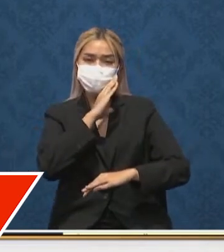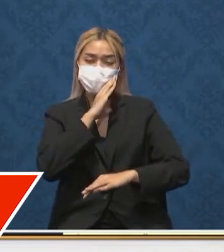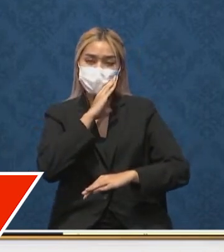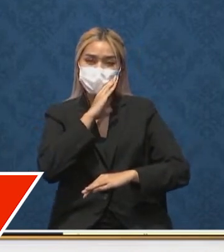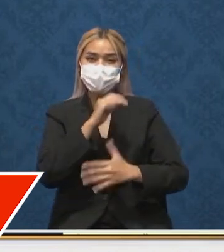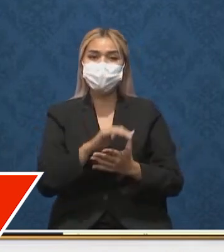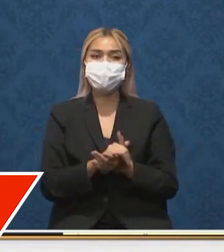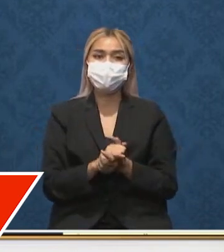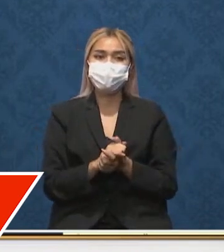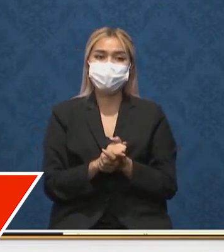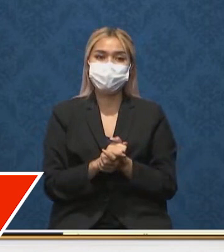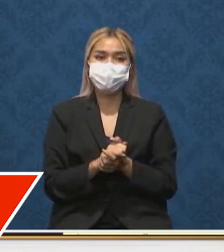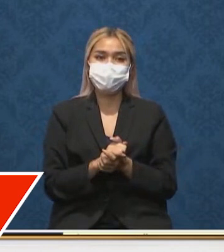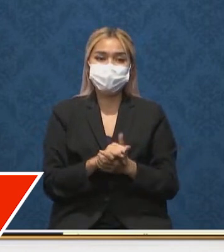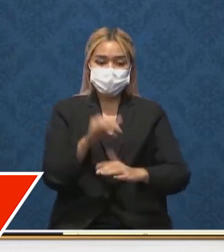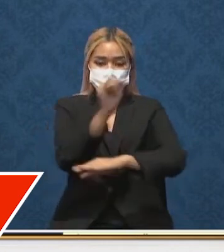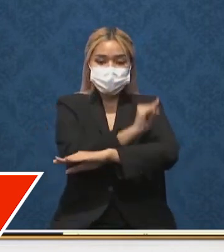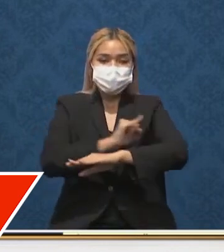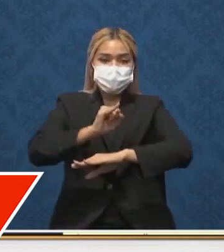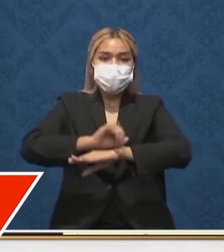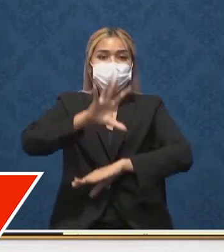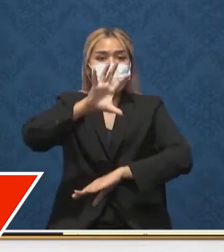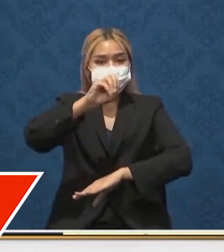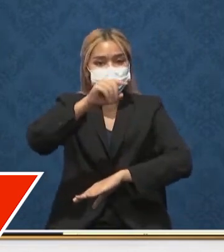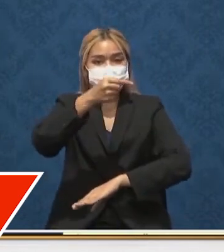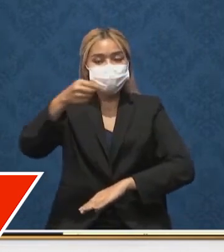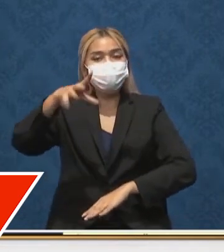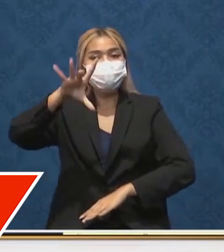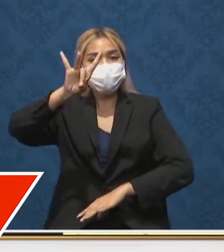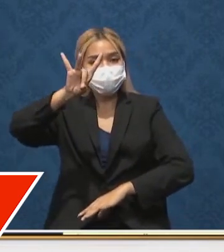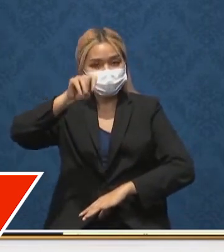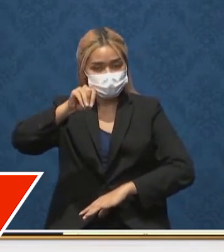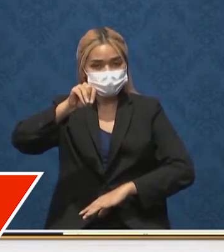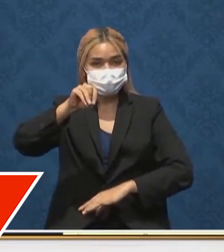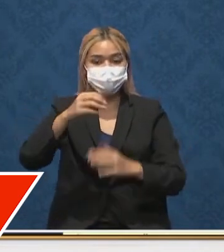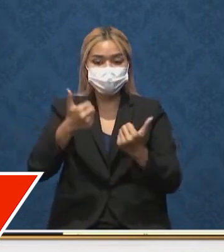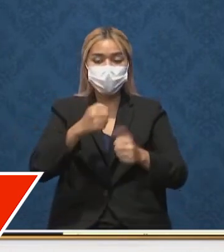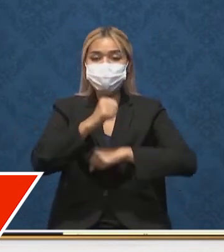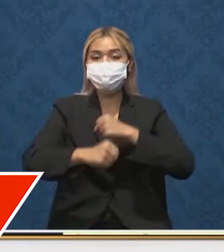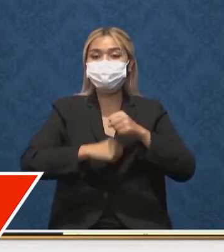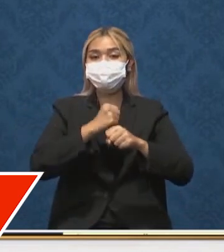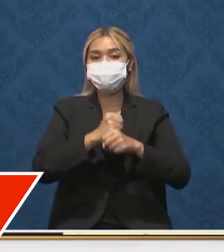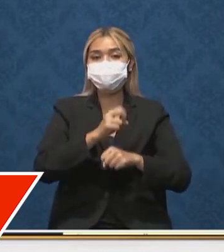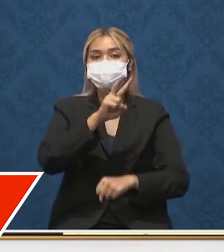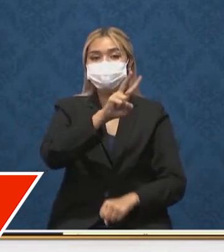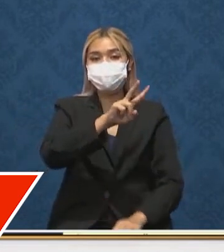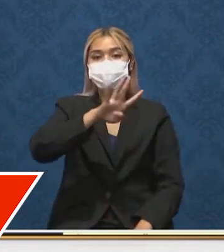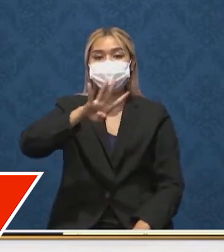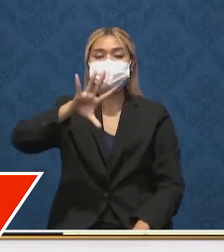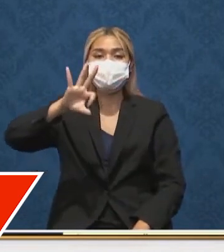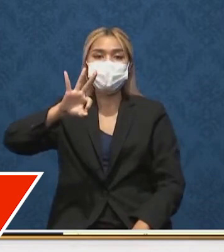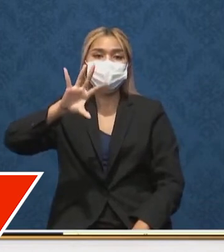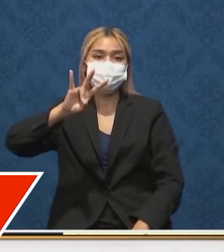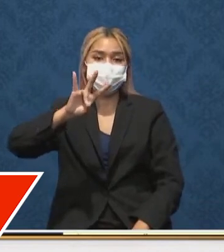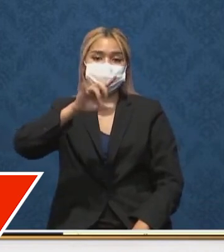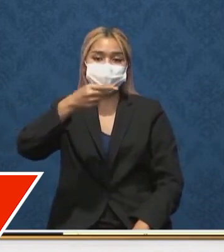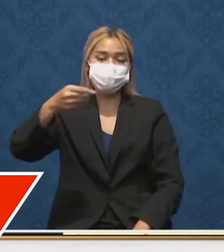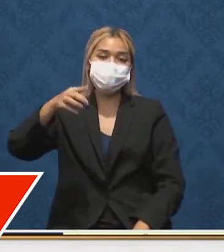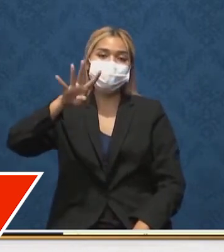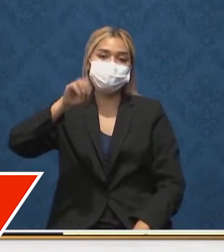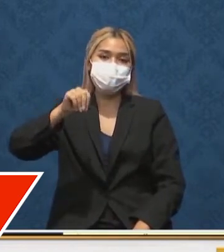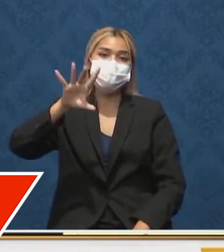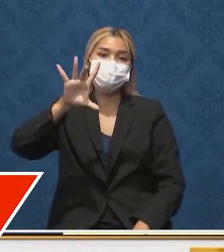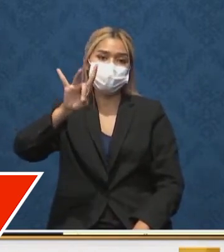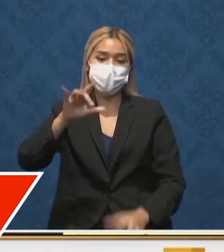ครองแปลงละ 50ไร่ถึง 80ไร่ในปี2497 98แล้วมาออกเป็น